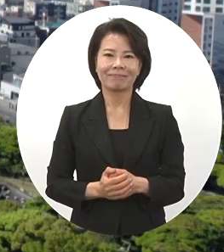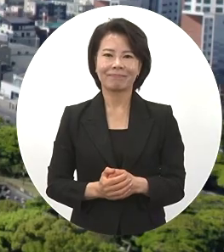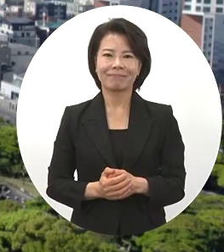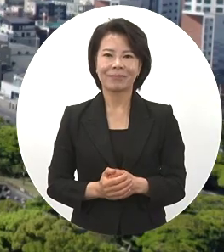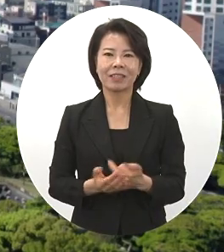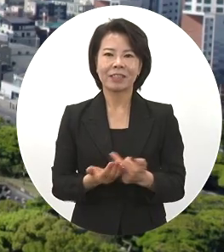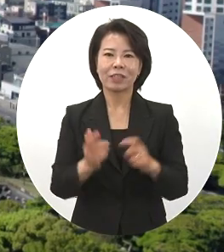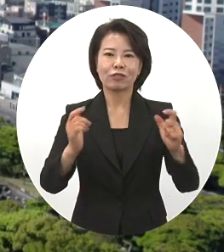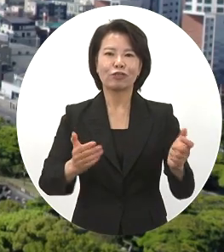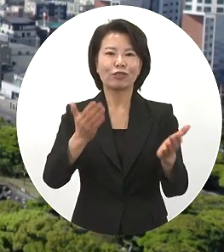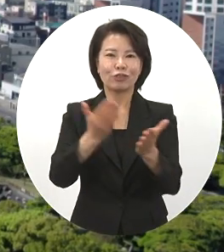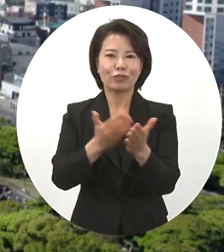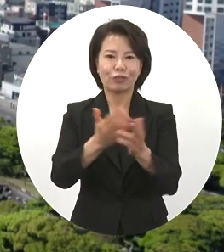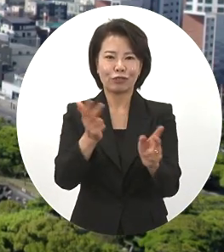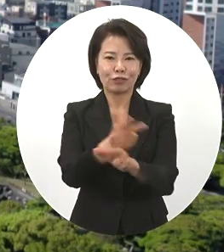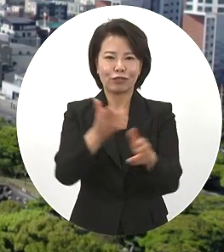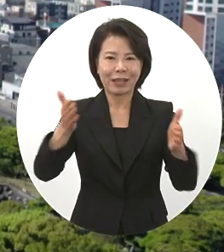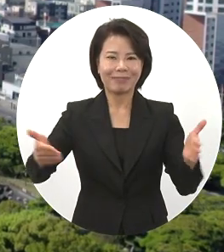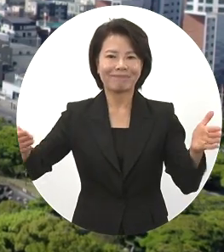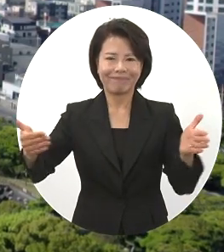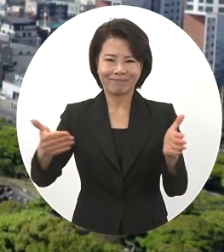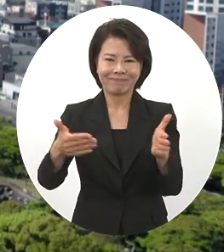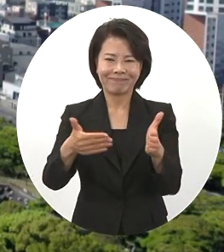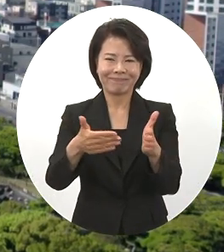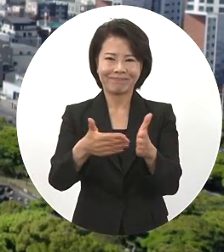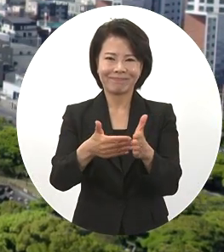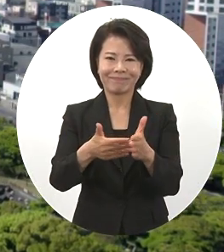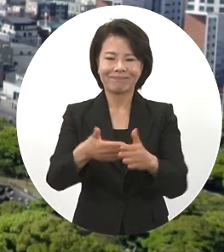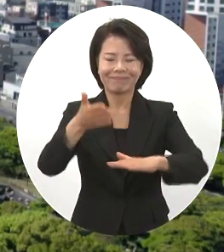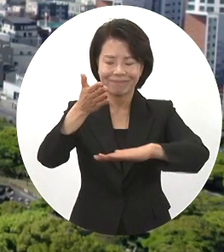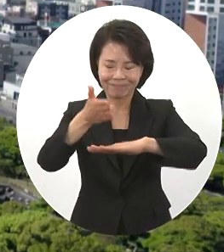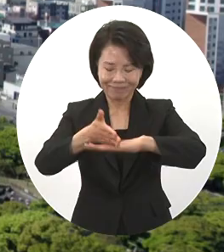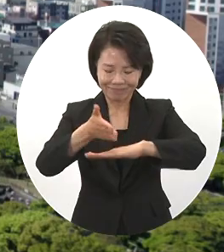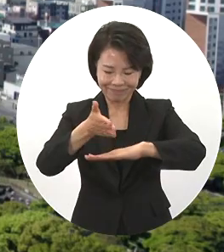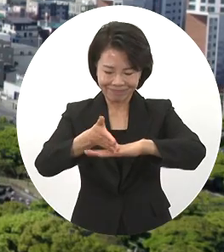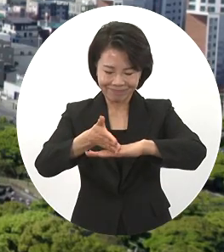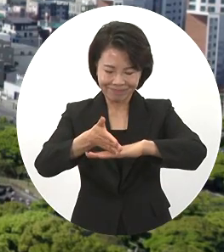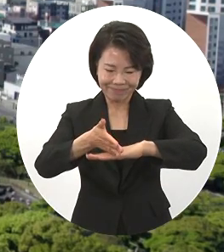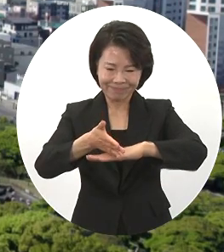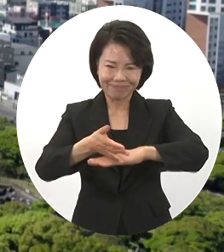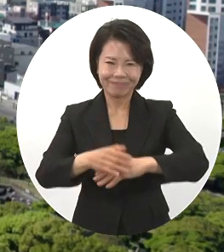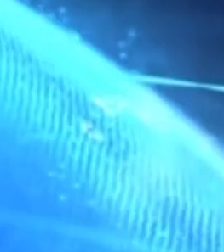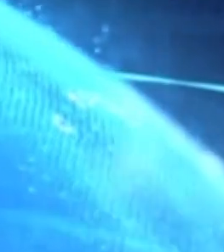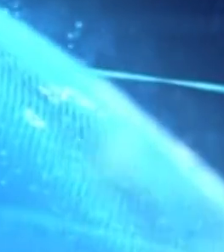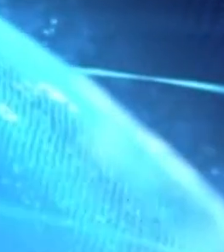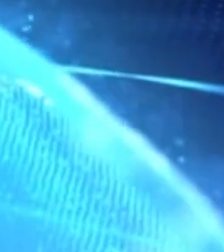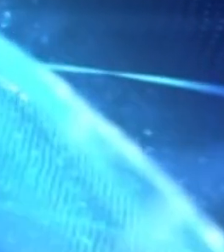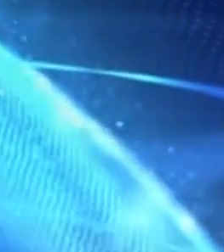지금까지 위클리 제주였습니다. 시청해주셔서 감사합니다.